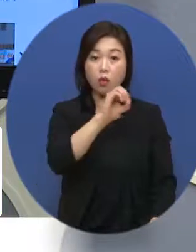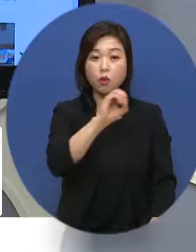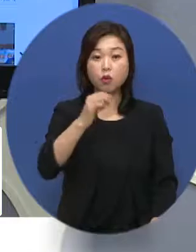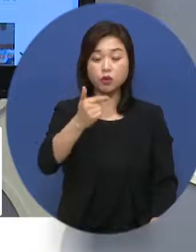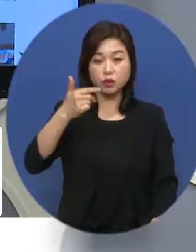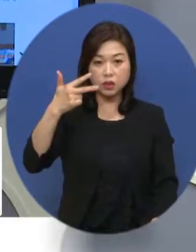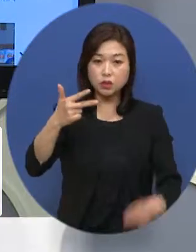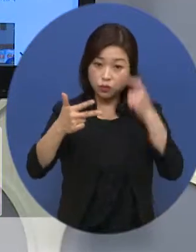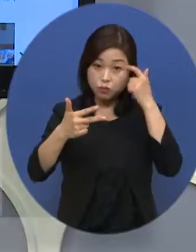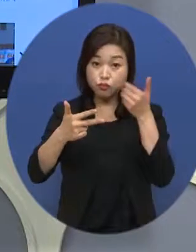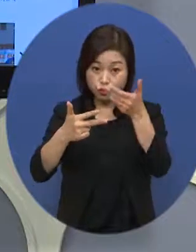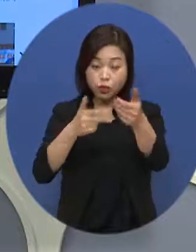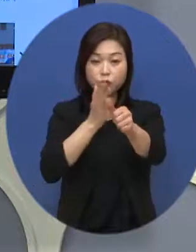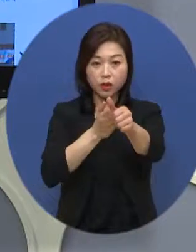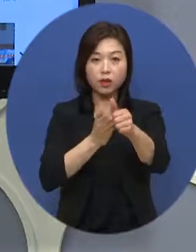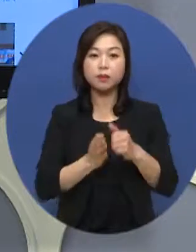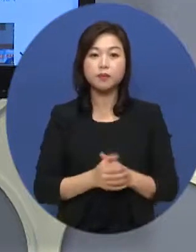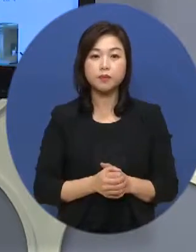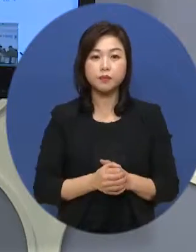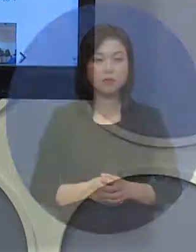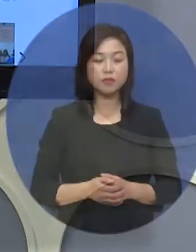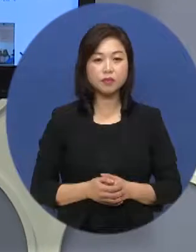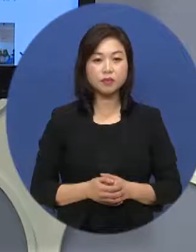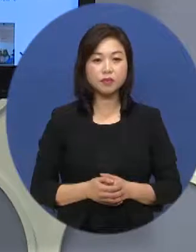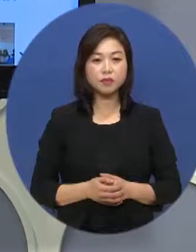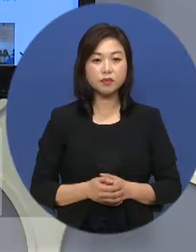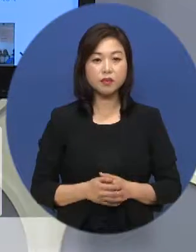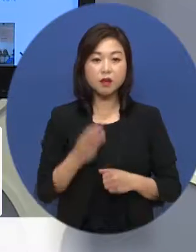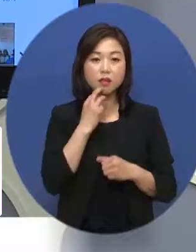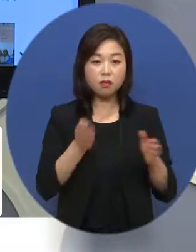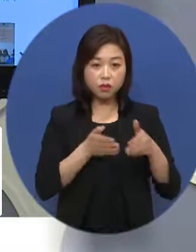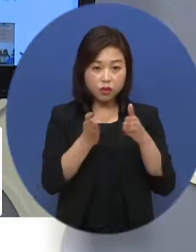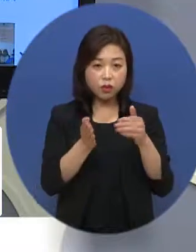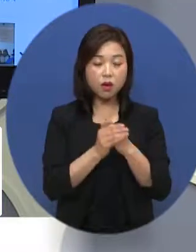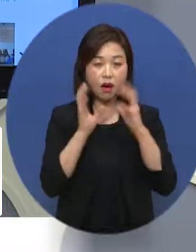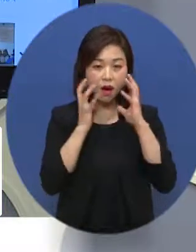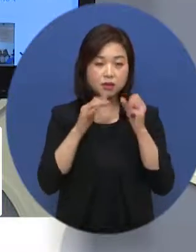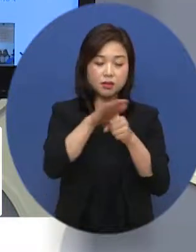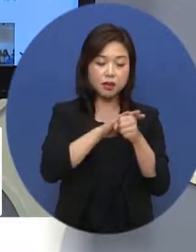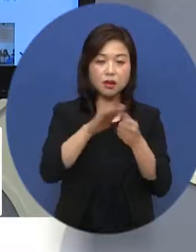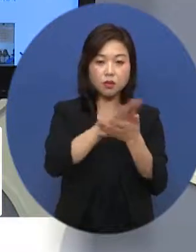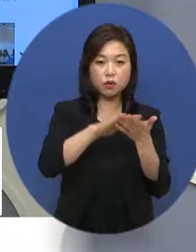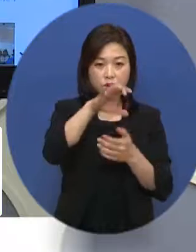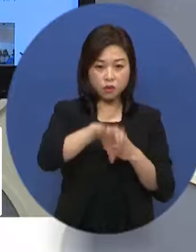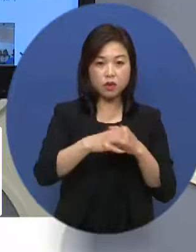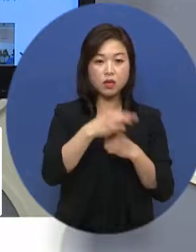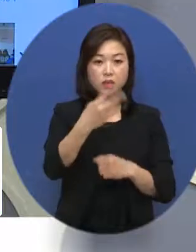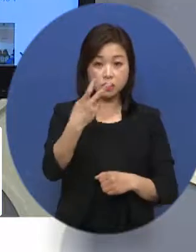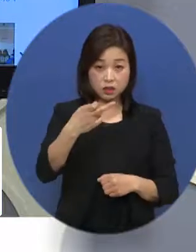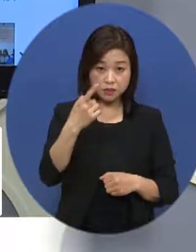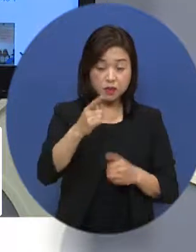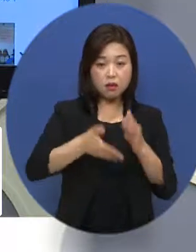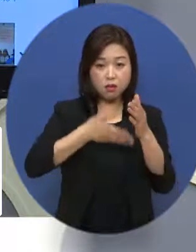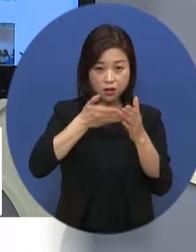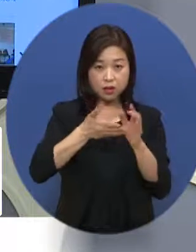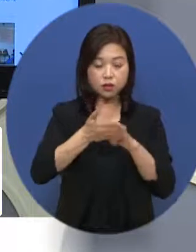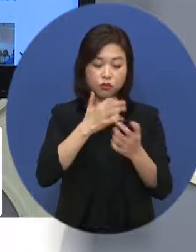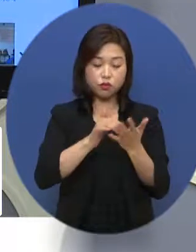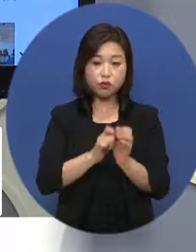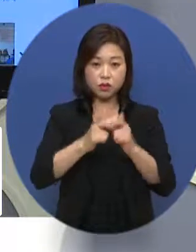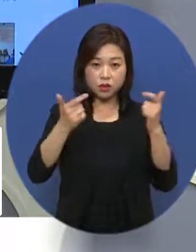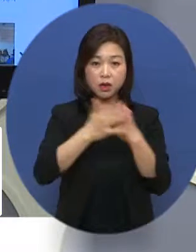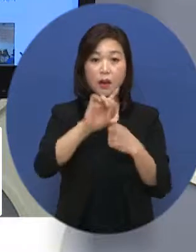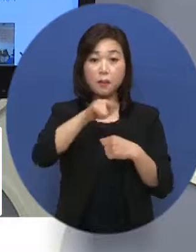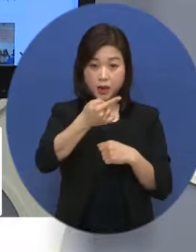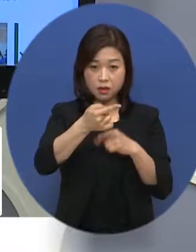7로 문의하면 됩니다 다음 소식입니다 경기도가 아이사랑 놀이터를 2021년까지 배 깨서 로 확대